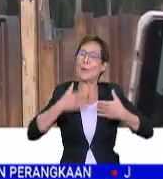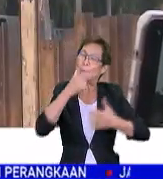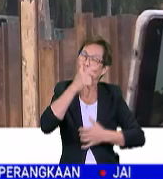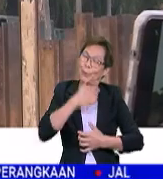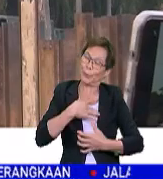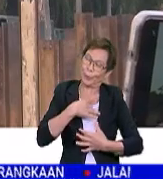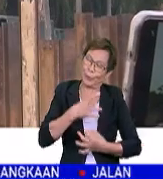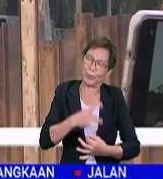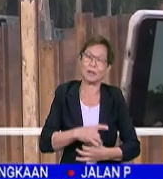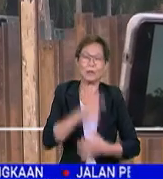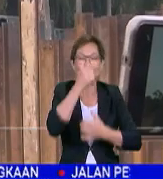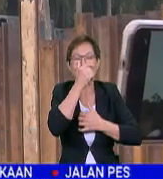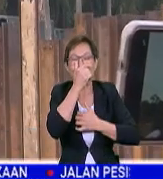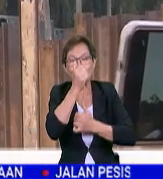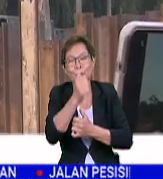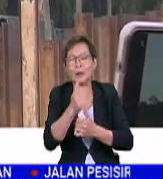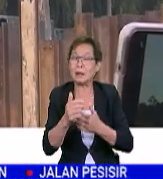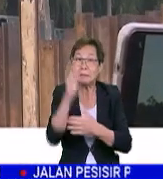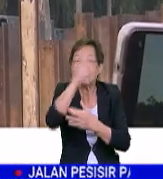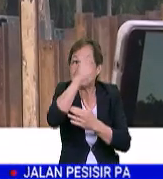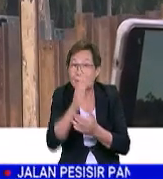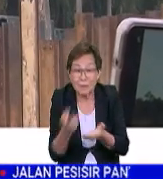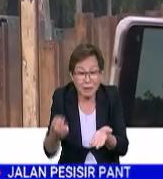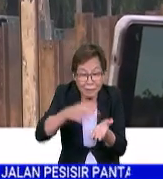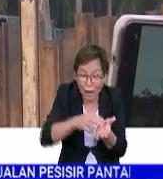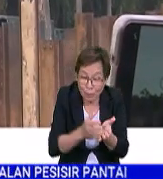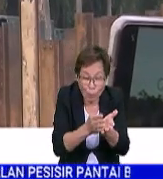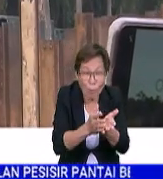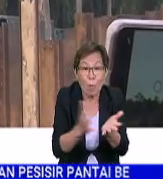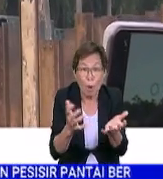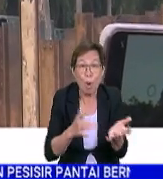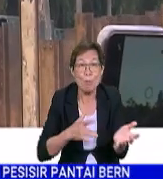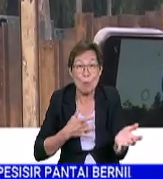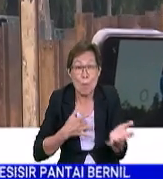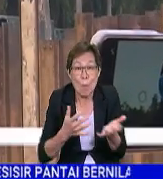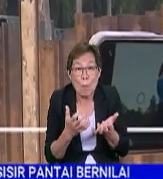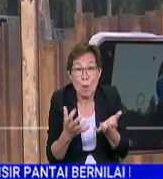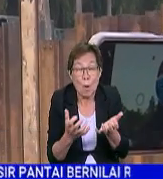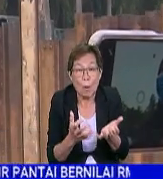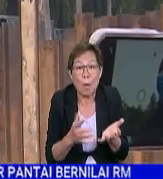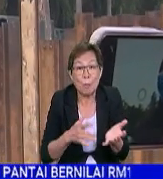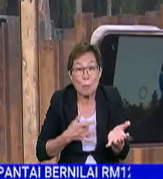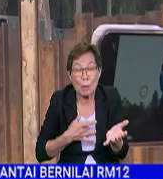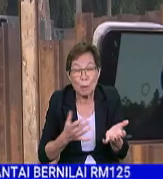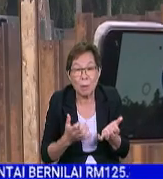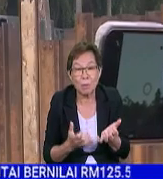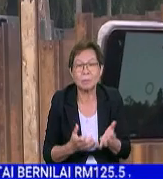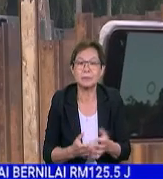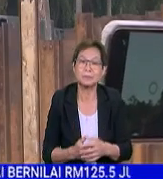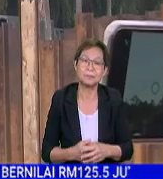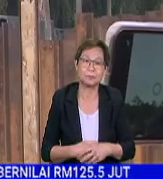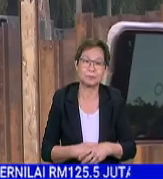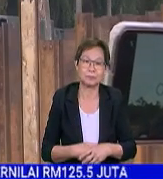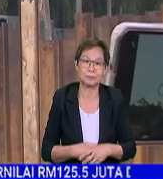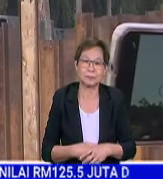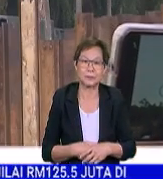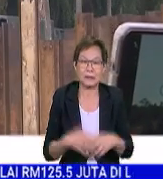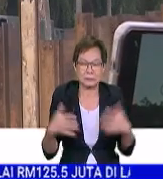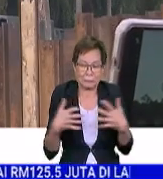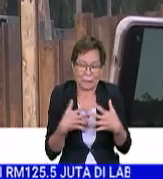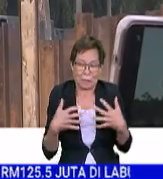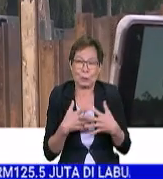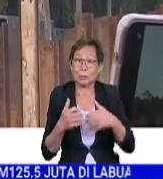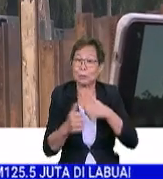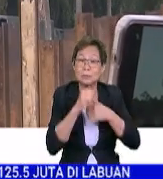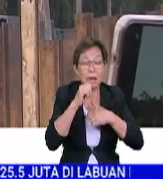biasanya teruji tidak pernah naik tapi dalam macam 7 takut